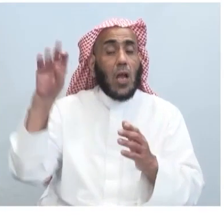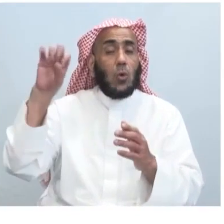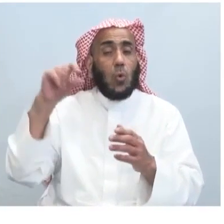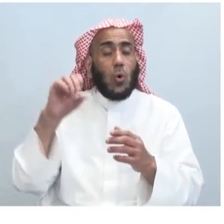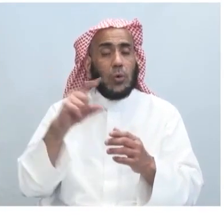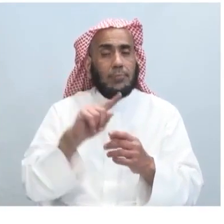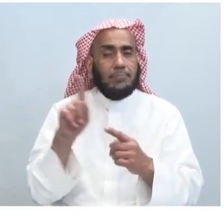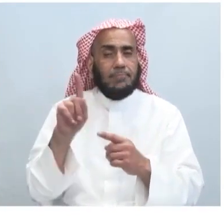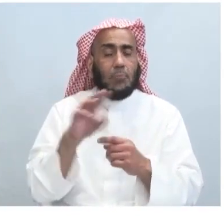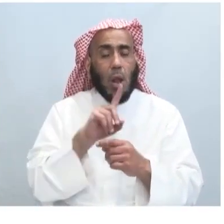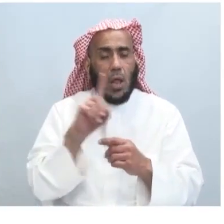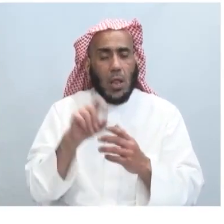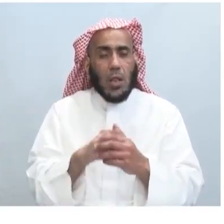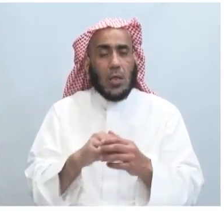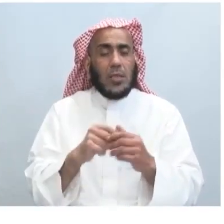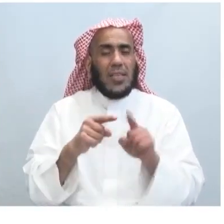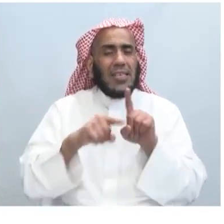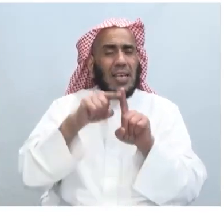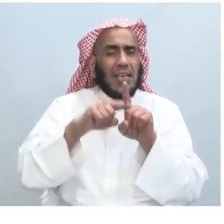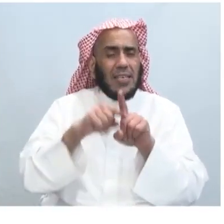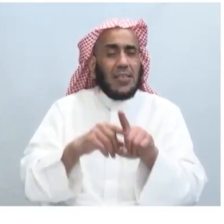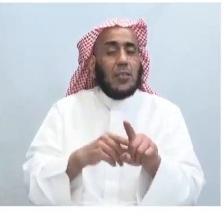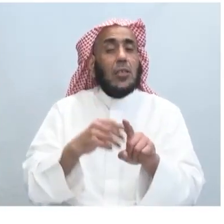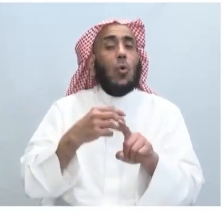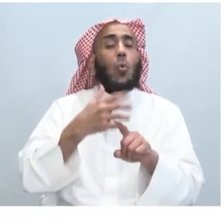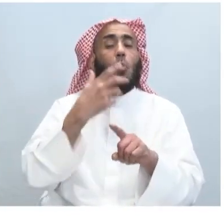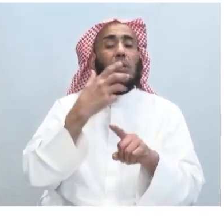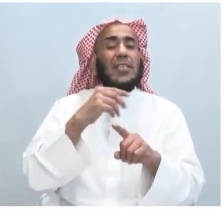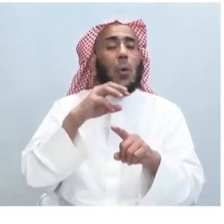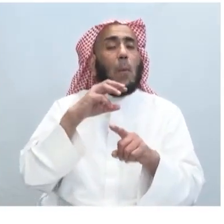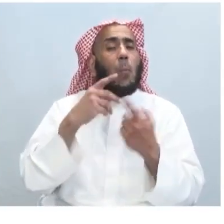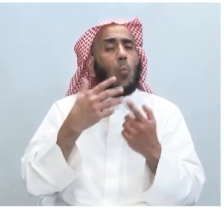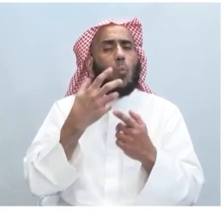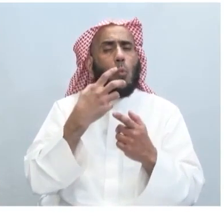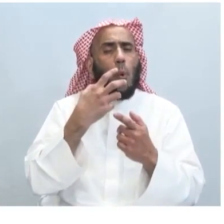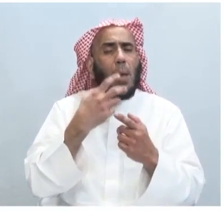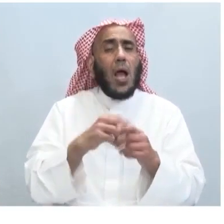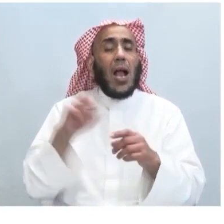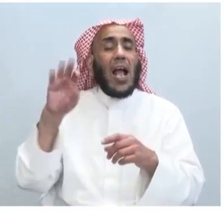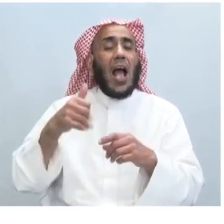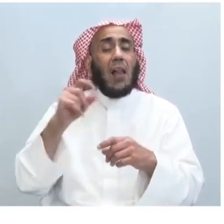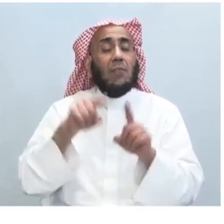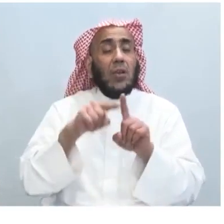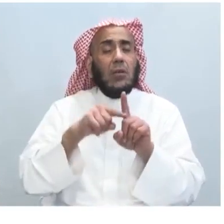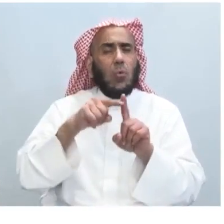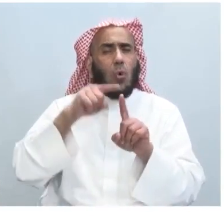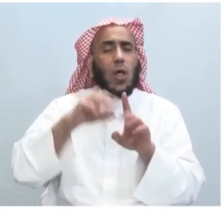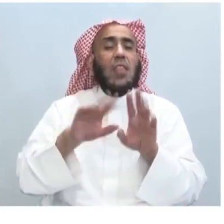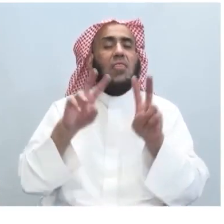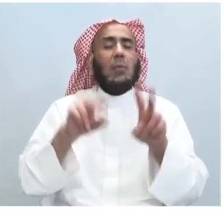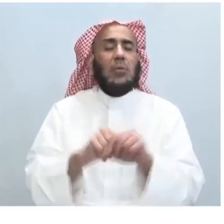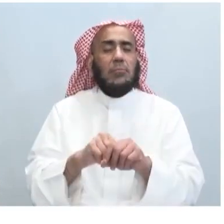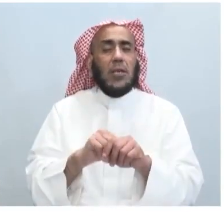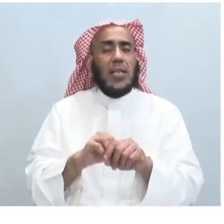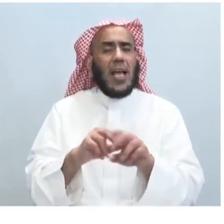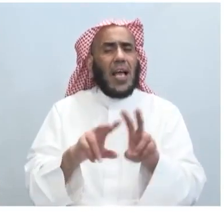الكلور لاحظ عند درجه الحراره 900 كلفن اذا درجه حراره معينه فهنا الحراره ثابته اذا